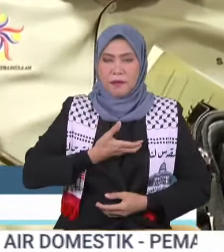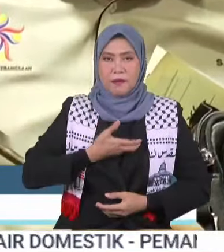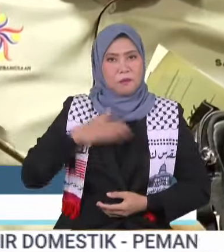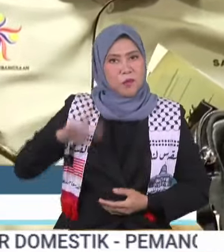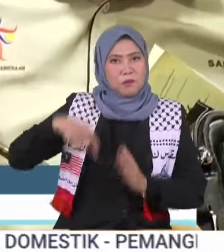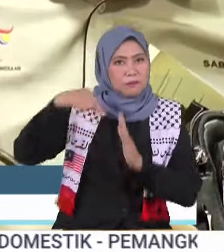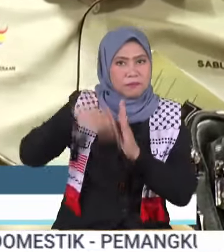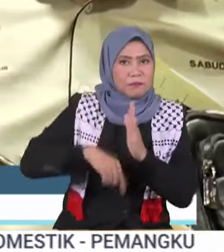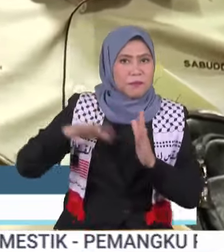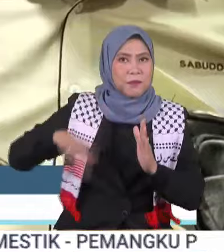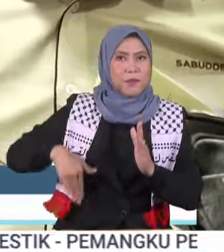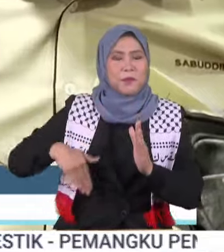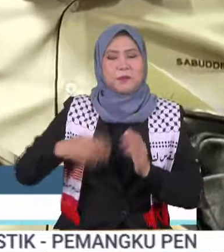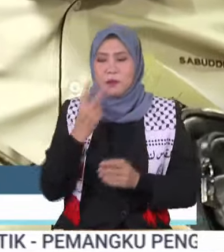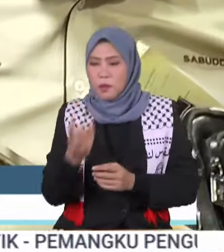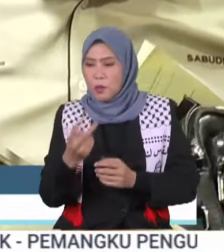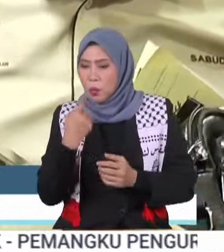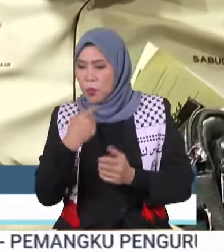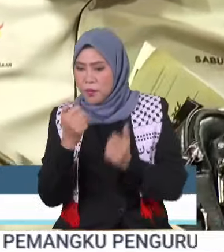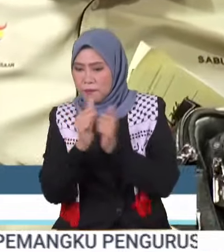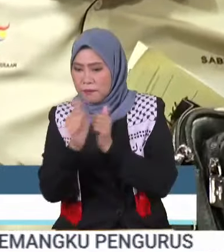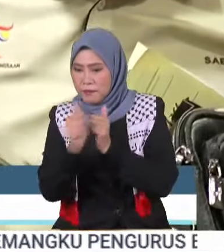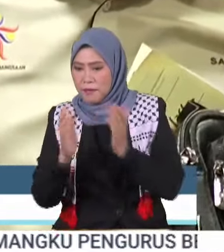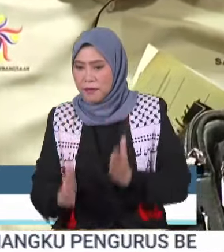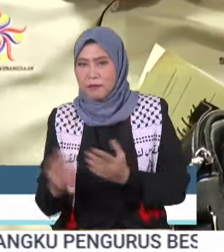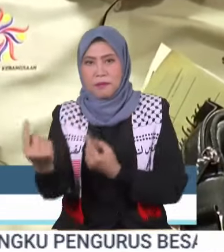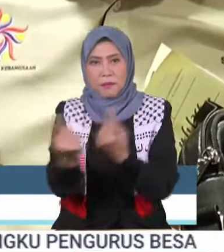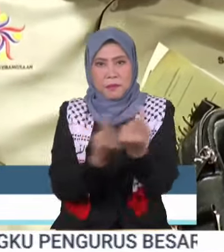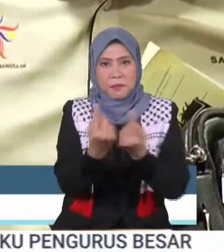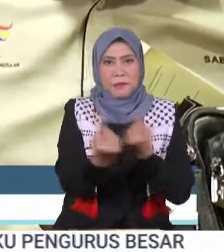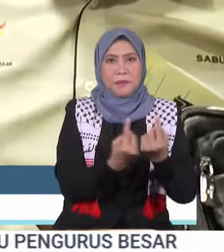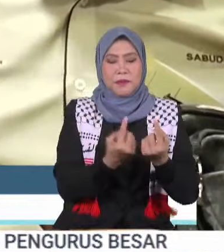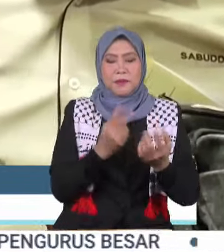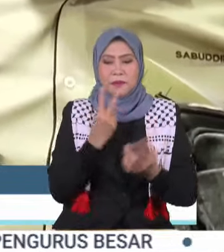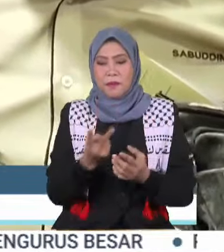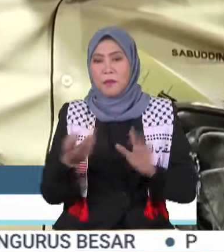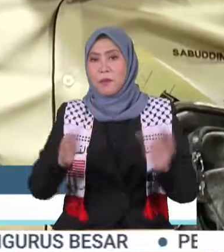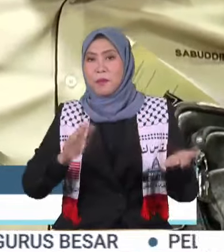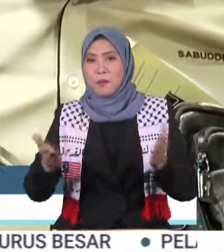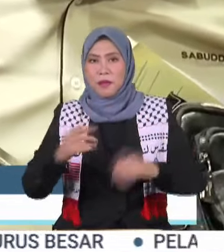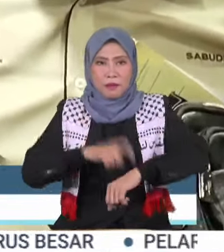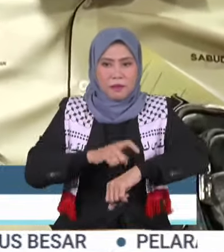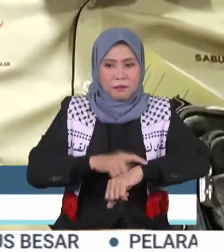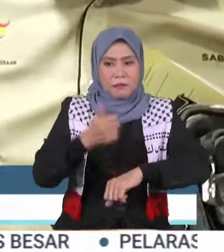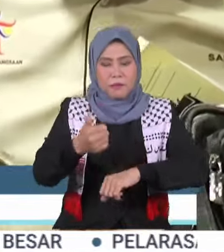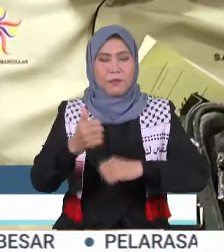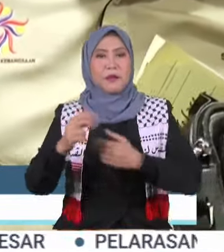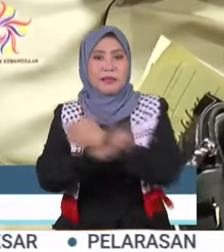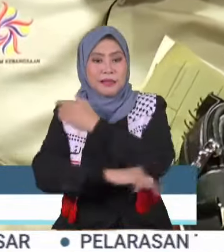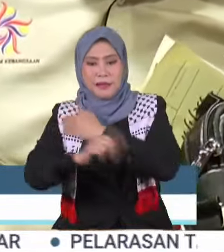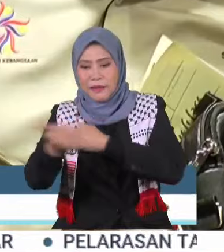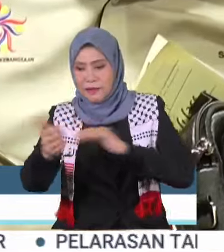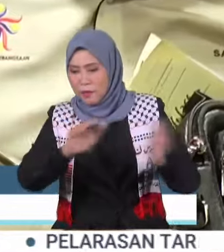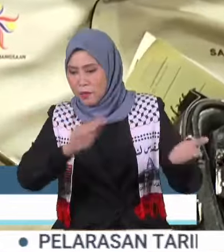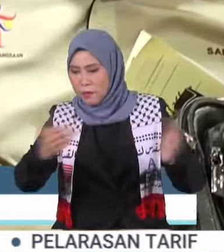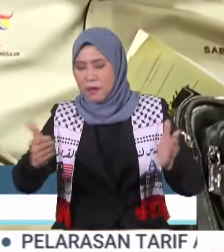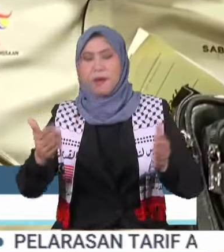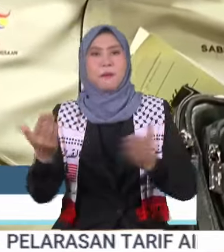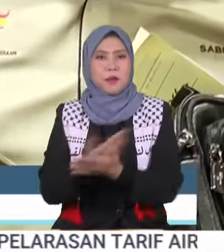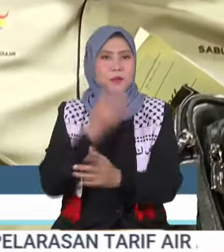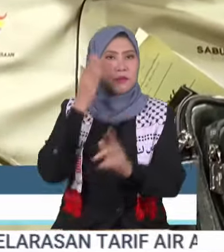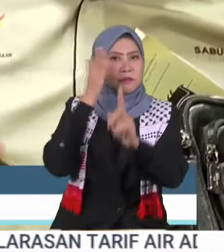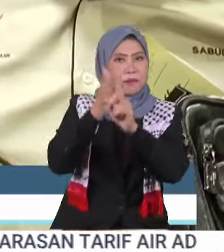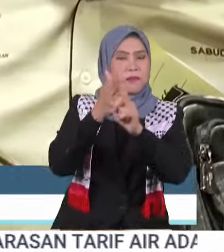detail lagi sebab nak tengok siapa atlet yang akan kita finalkan nanti kita kita nak compare dia punya timing dia dengan negeri lain apa semua then baru kita boleh letak